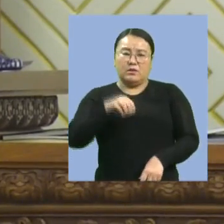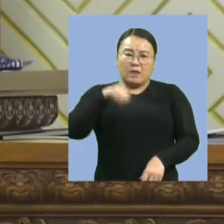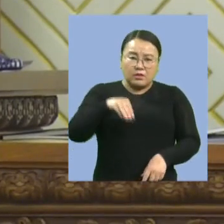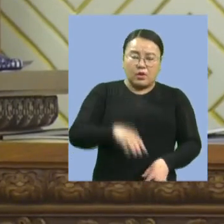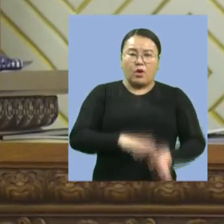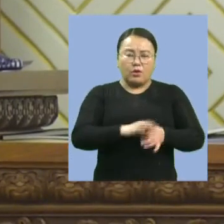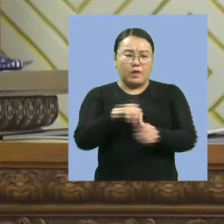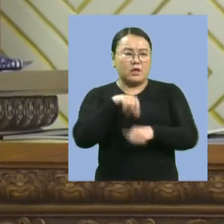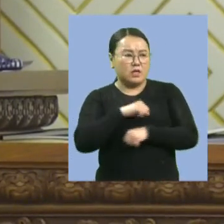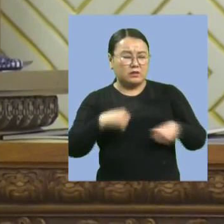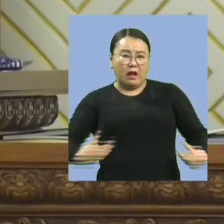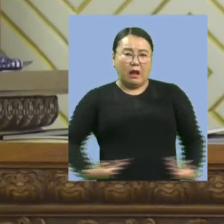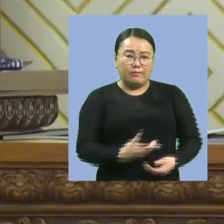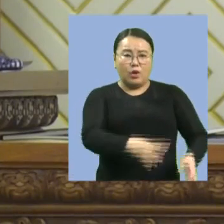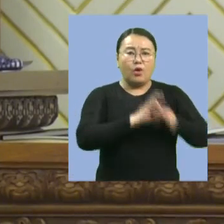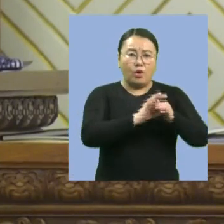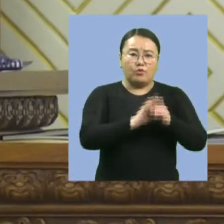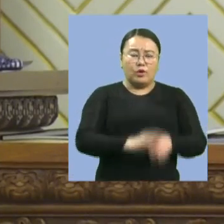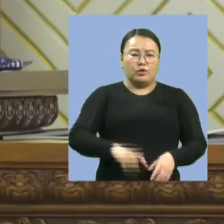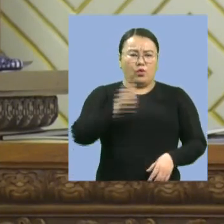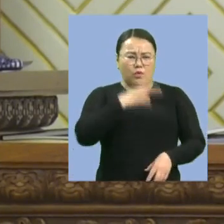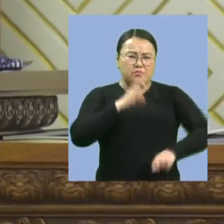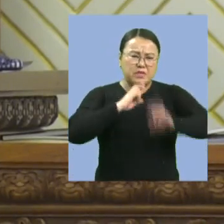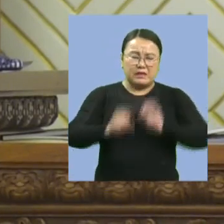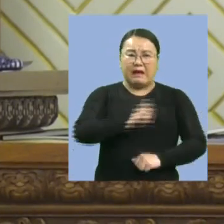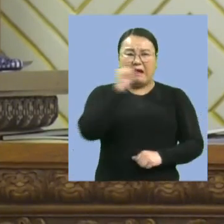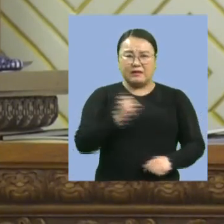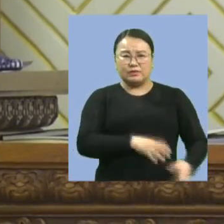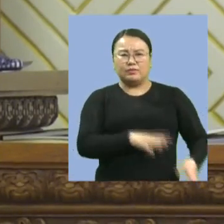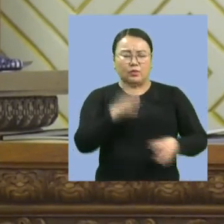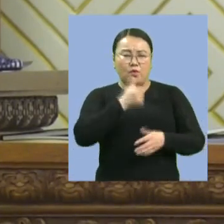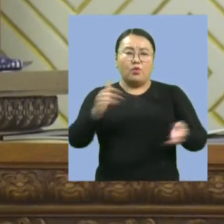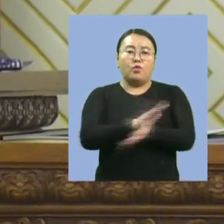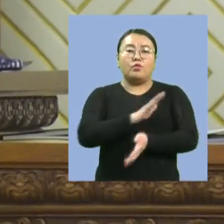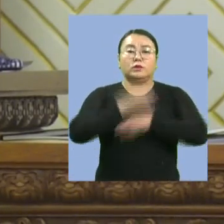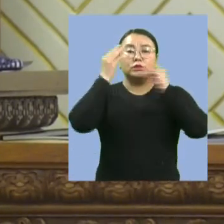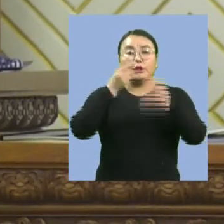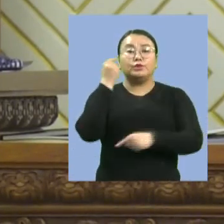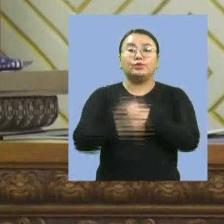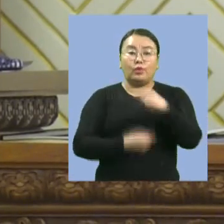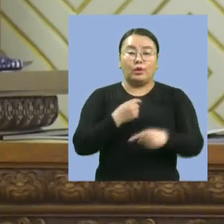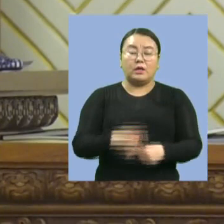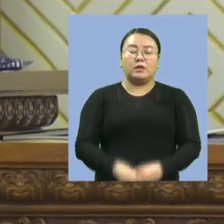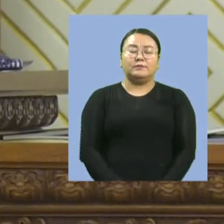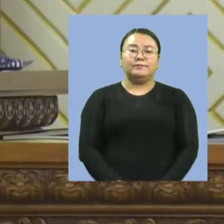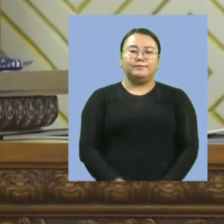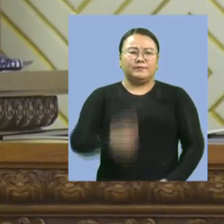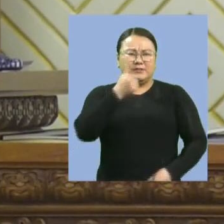өсөлт, цалин тэтгэвэр тэтгэмжтэй холбоотой ард иргэдийн амжиргаатай холбоотой хүн зурц хэрэгэлттэй холбоотой асуудлуудыг шуурхаа шийдвэрлэх